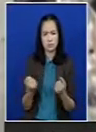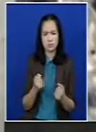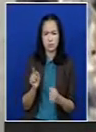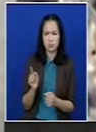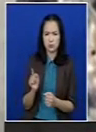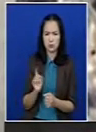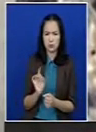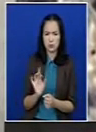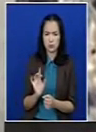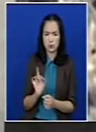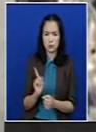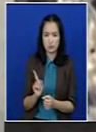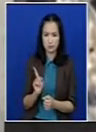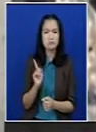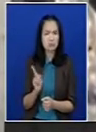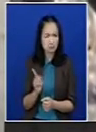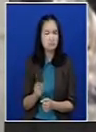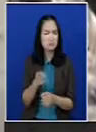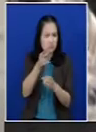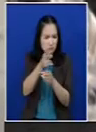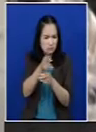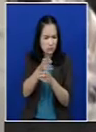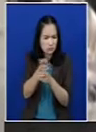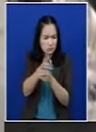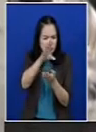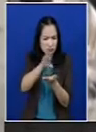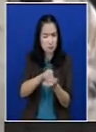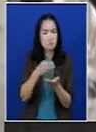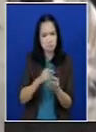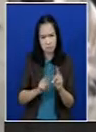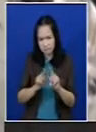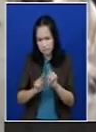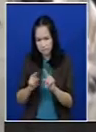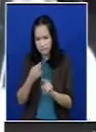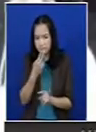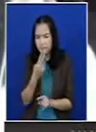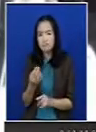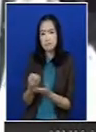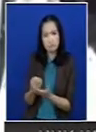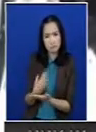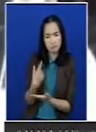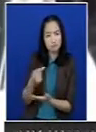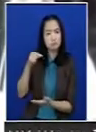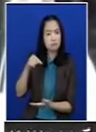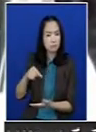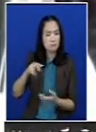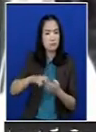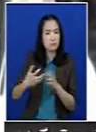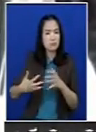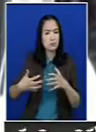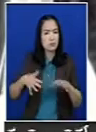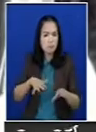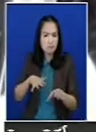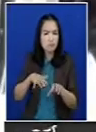บนซ์รุ่นนี้น่าจะมีกล้องหรือว่าน่าจะมีตัวชี้วัดบางอย่างที่บ่งบอกถึงจุดที่เกิดอุบัติเหตุ